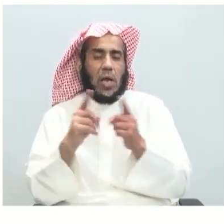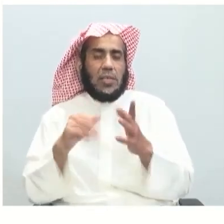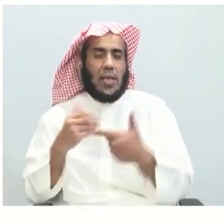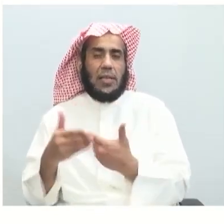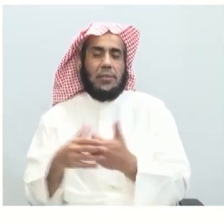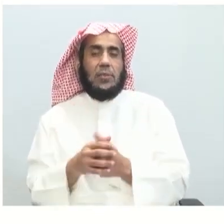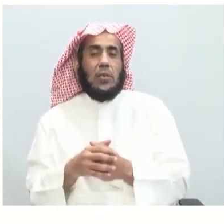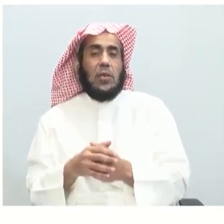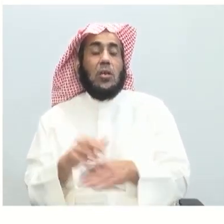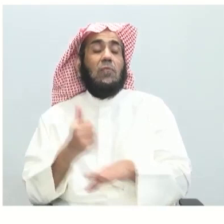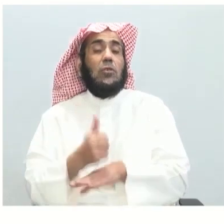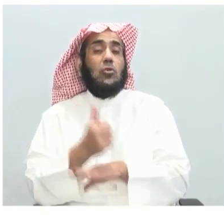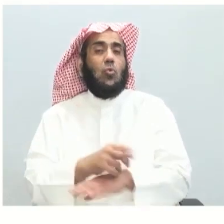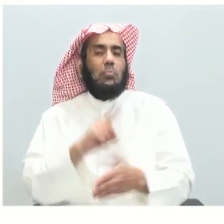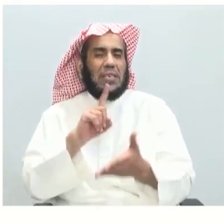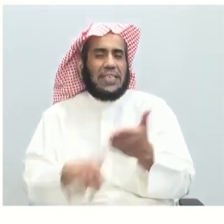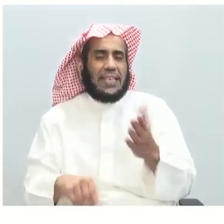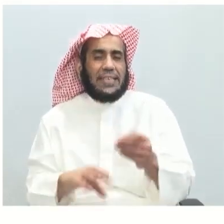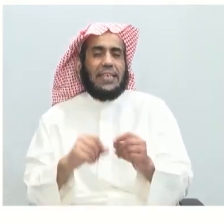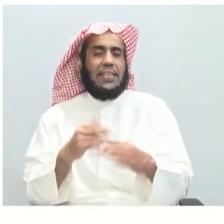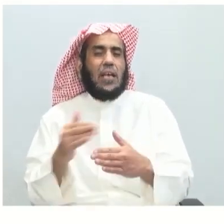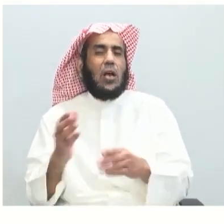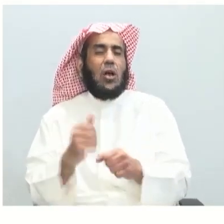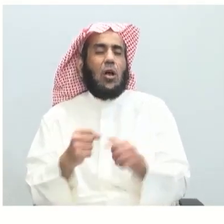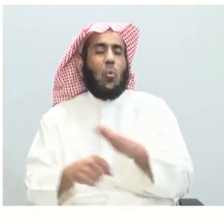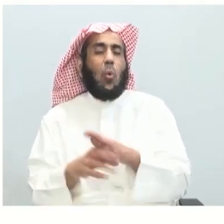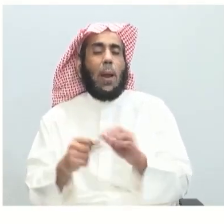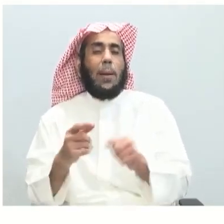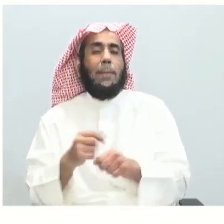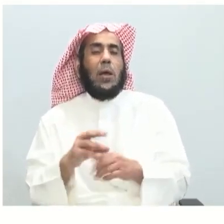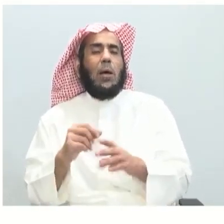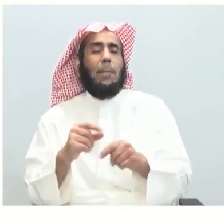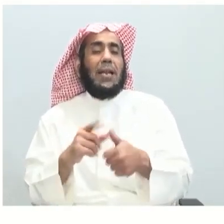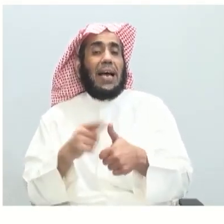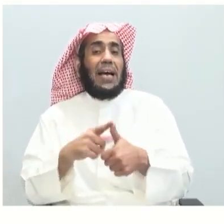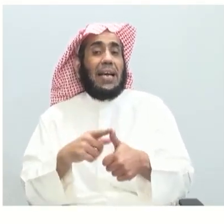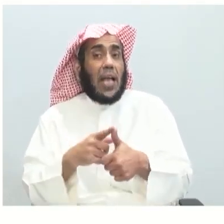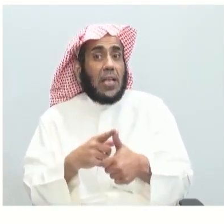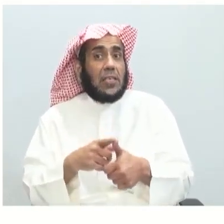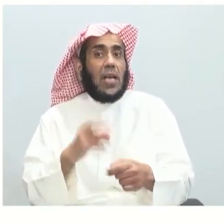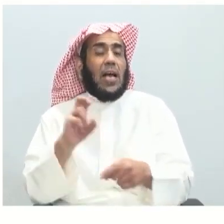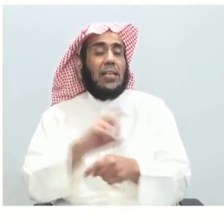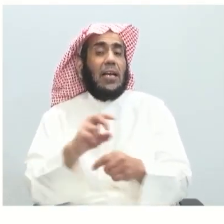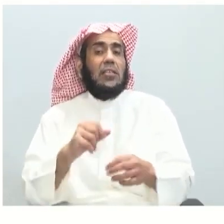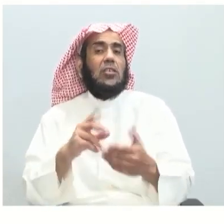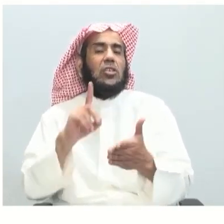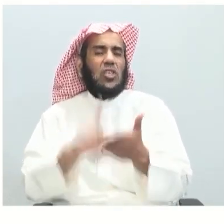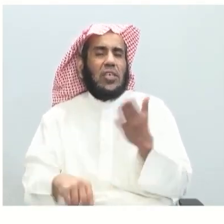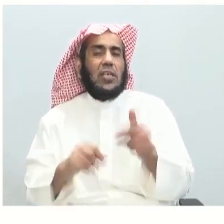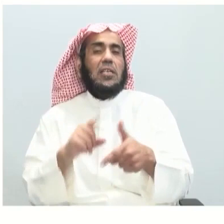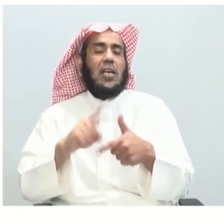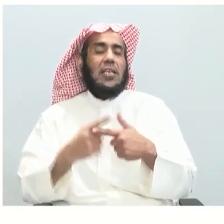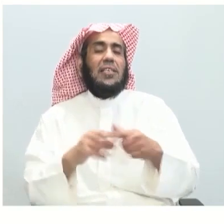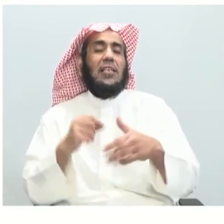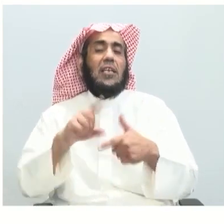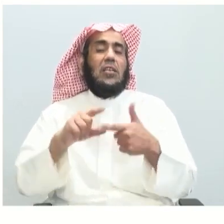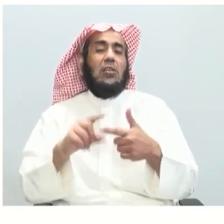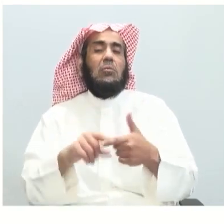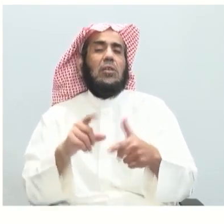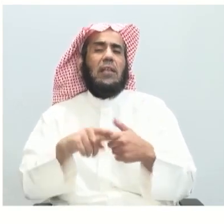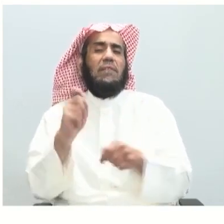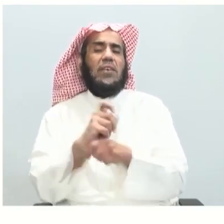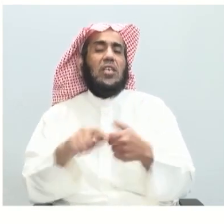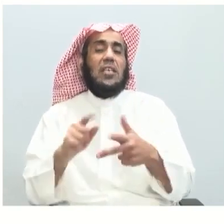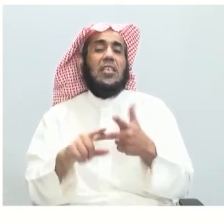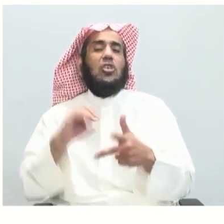في اسلوب الشرط يتكون اسلوب الشرط في المعلومات الاساسيه طبعا من اداه الشرط زائد فعل الشرط زائد جواب الشرط